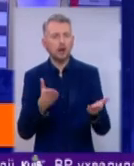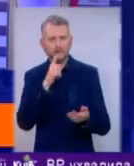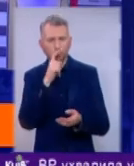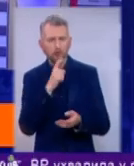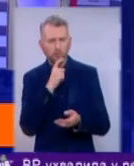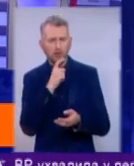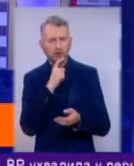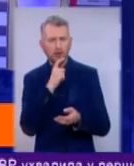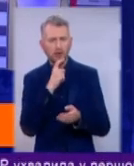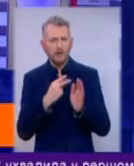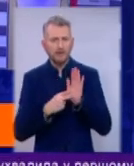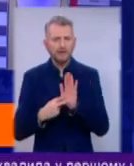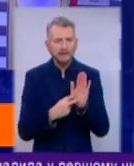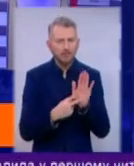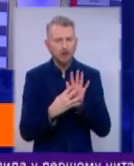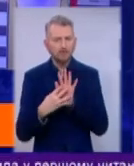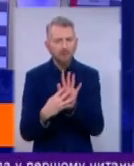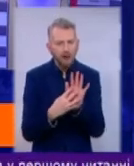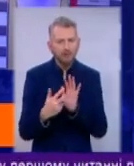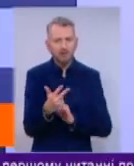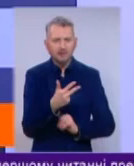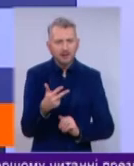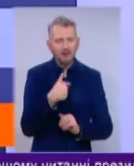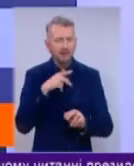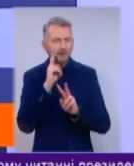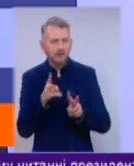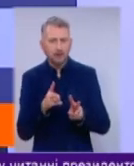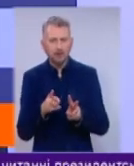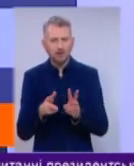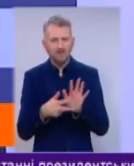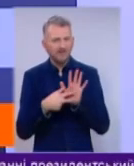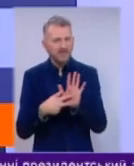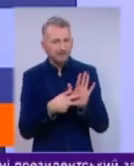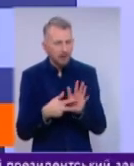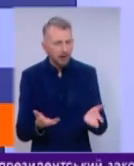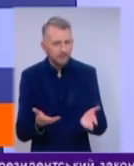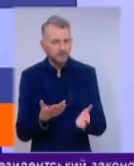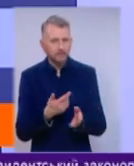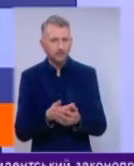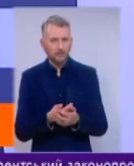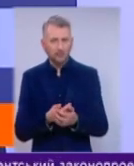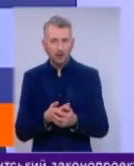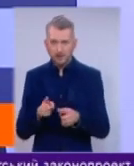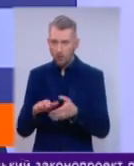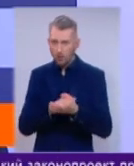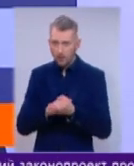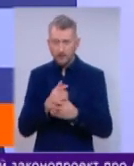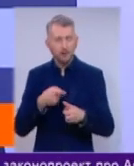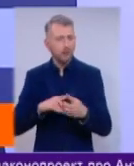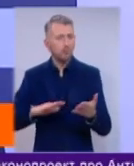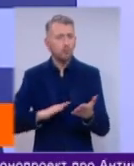незрозуміла стратегічна сімка, чи дев'ятка, чи трійка, я не знаю вже, як там у них вісімка там всі, вісімка, да. Це якесь, ви коаліцію так називаєте? Це політбюро.